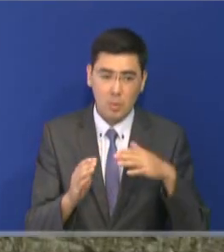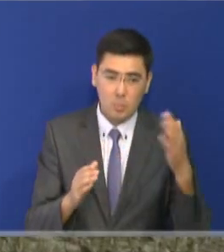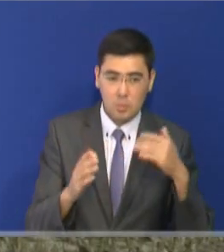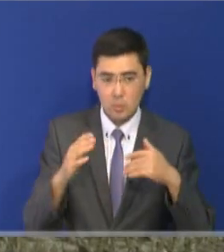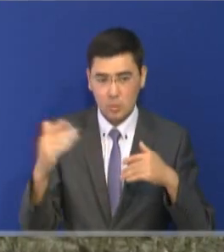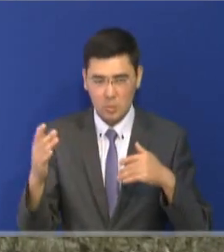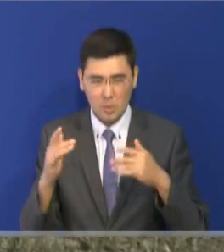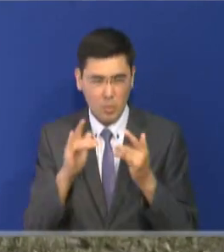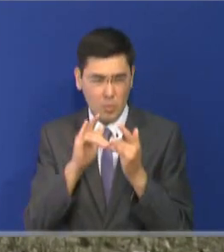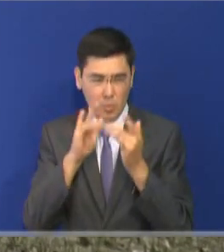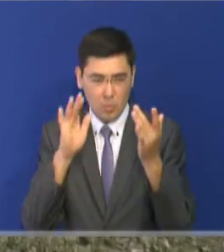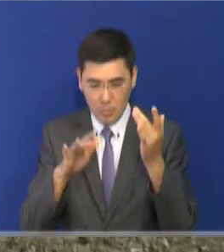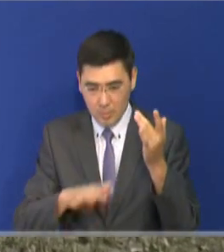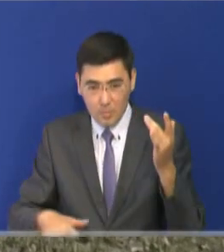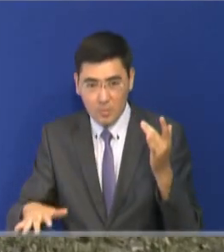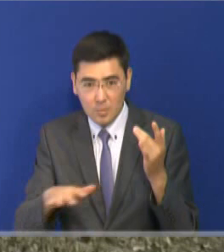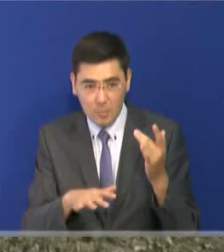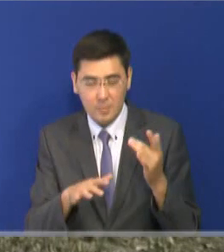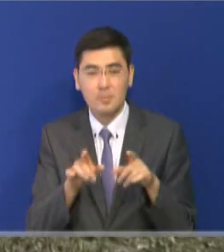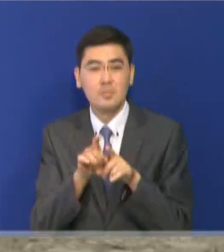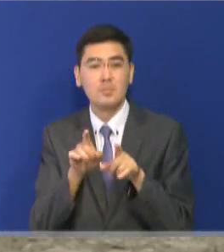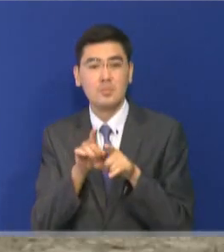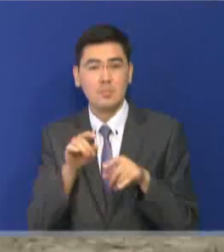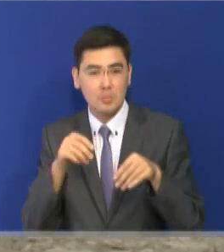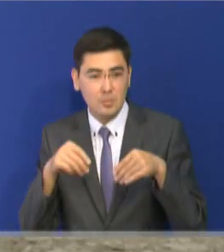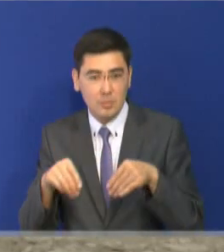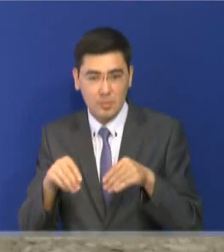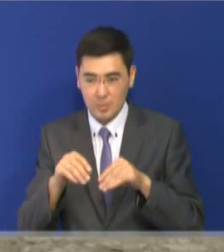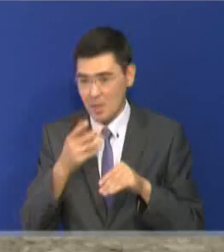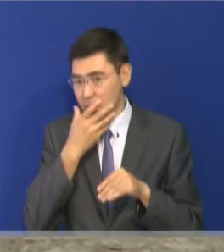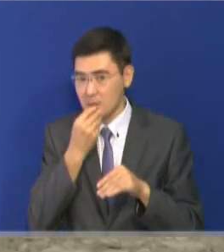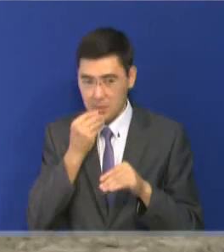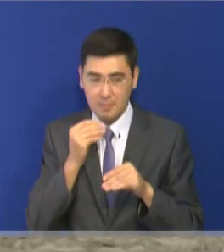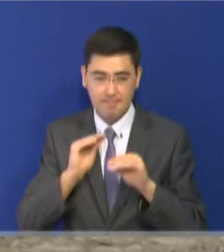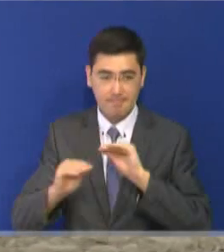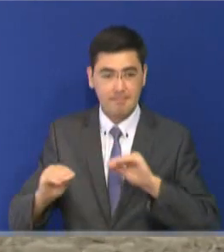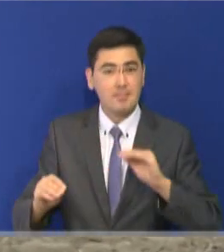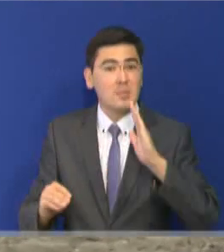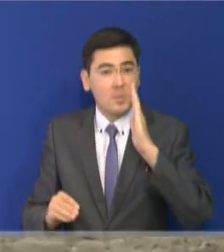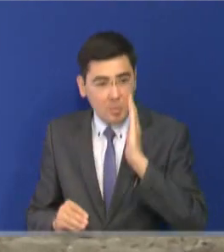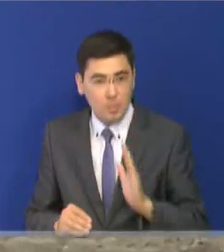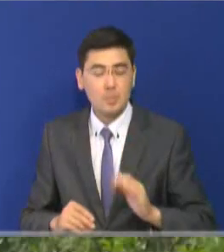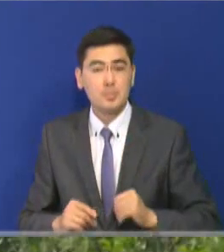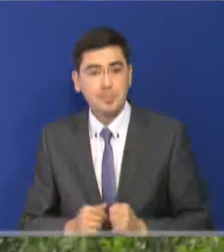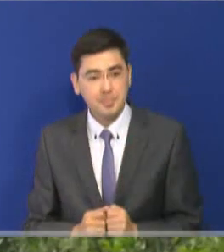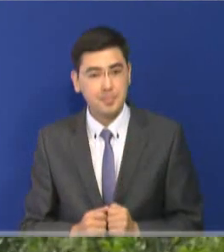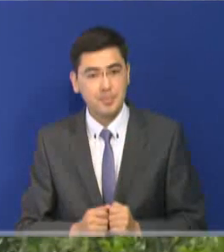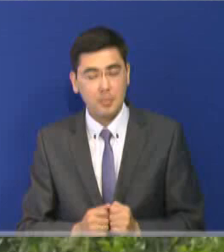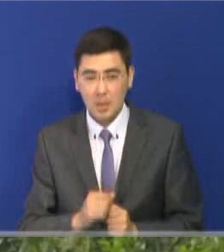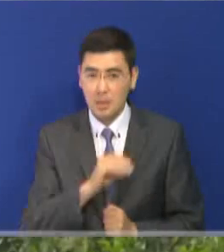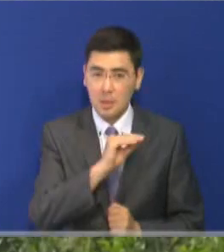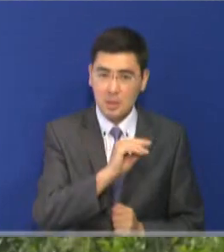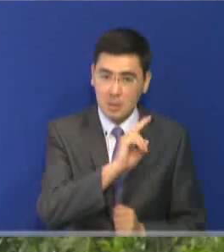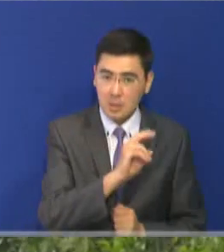жағалаудағы көпір астындағы аумақтарды көгалдандырылады. Аталмыш жұмыстар Жеңіс саябағында да жүргізілетін болады. Тұрғын үй коммуналдық шаруашылығы және